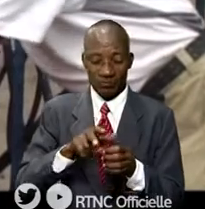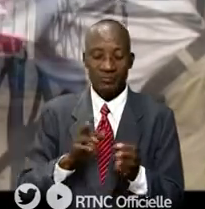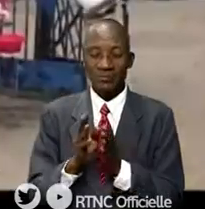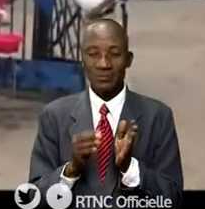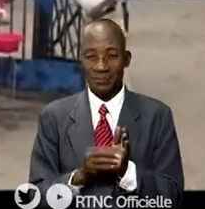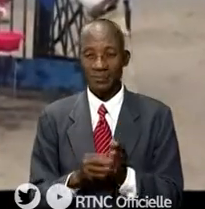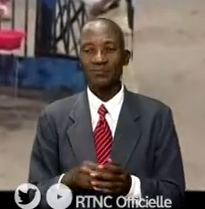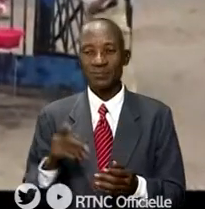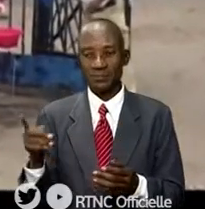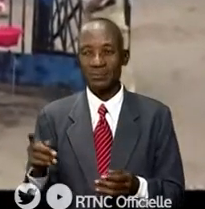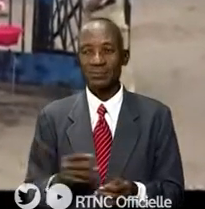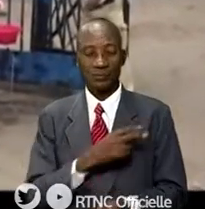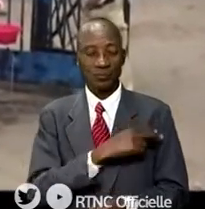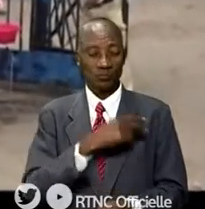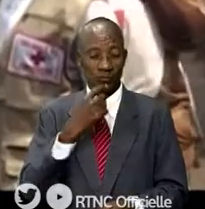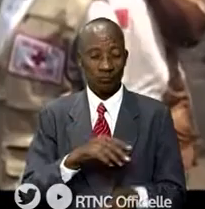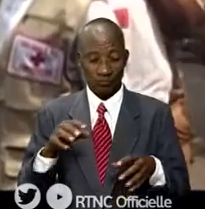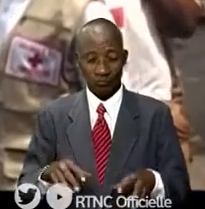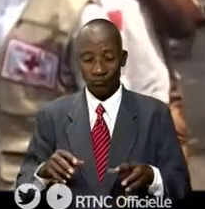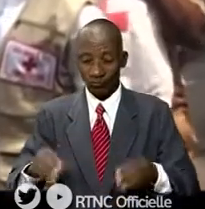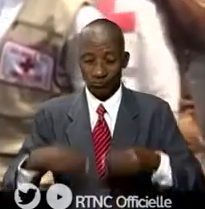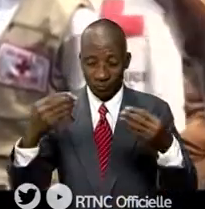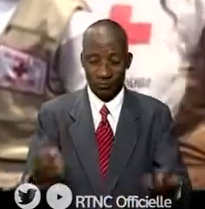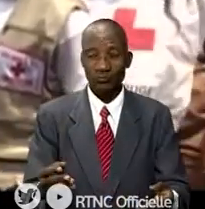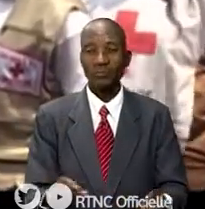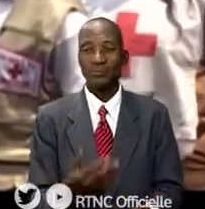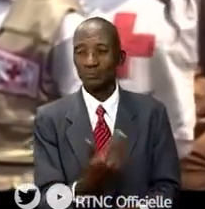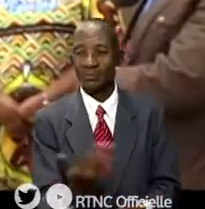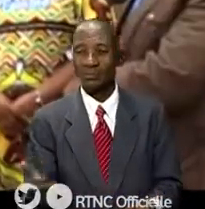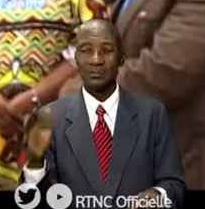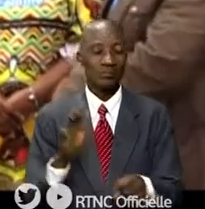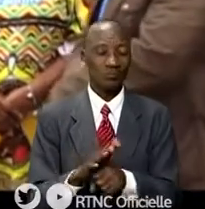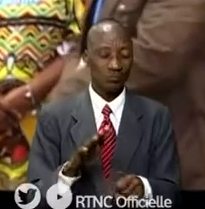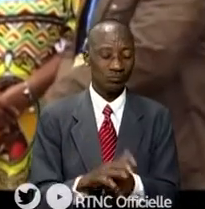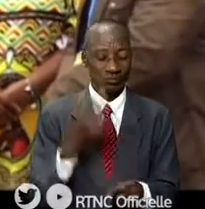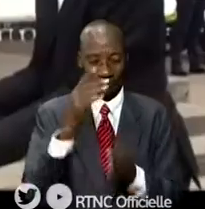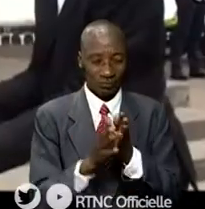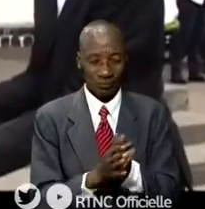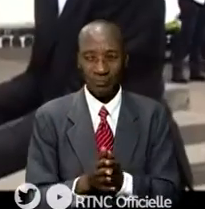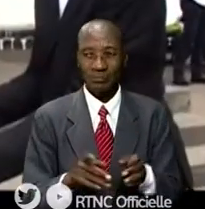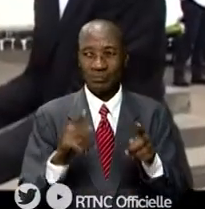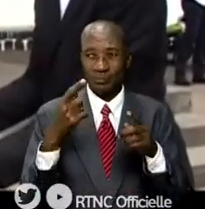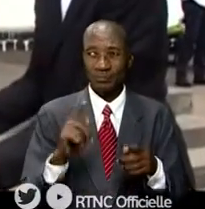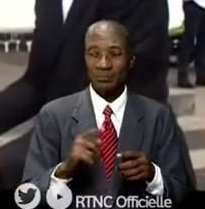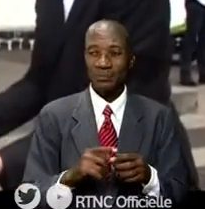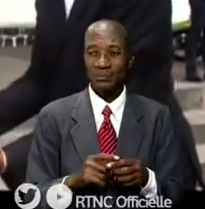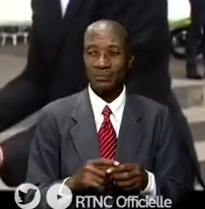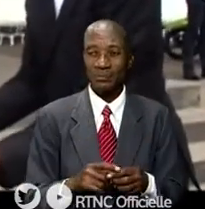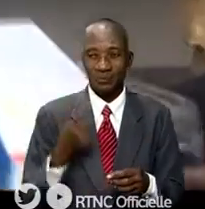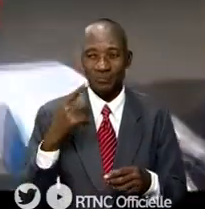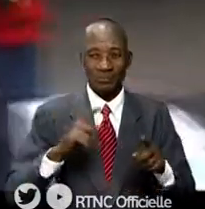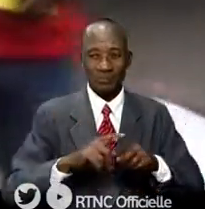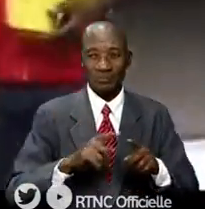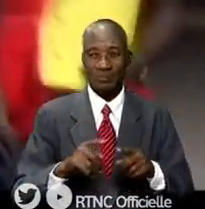équipements sanitaires hygiéniques à certaines structures de la place. Dans les lots, on y trouve les thermoflashs pour le prélèvement de la température